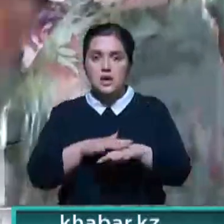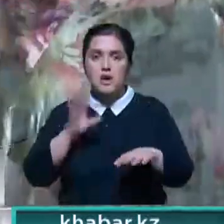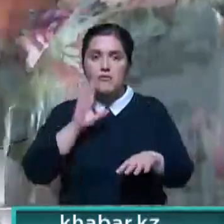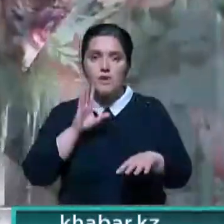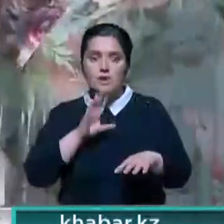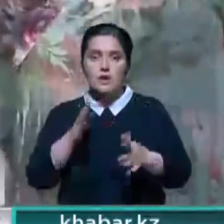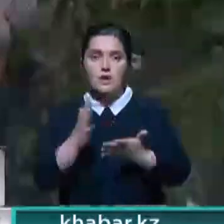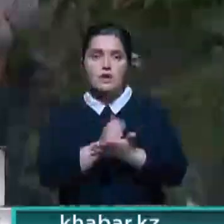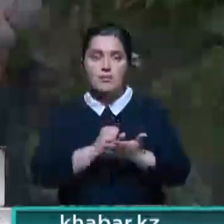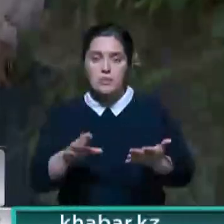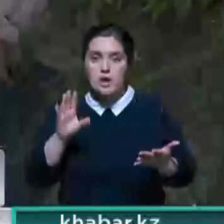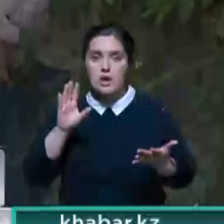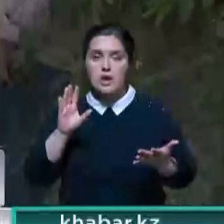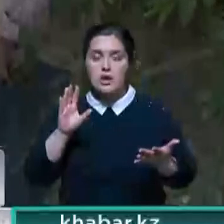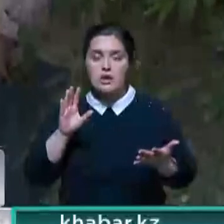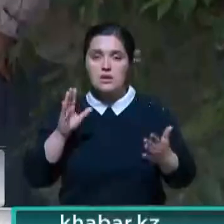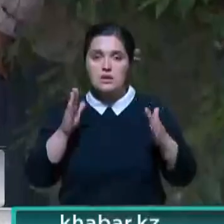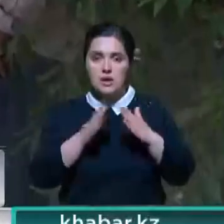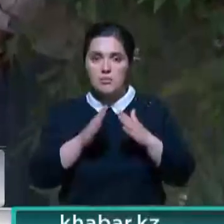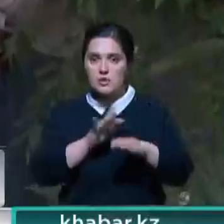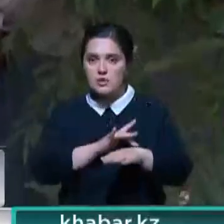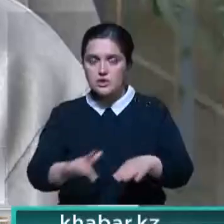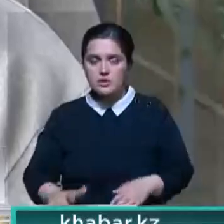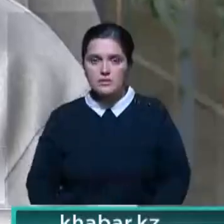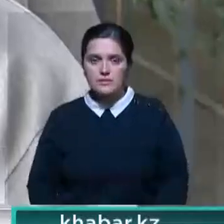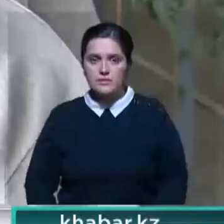задачей не справляется. И вода в некоторых домах просто исчезла.